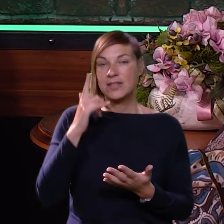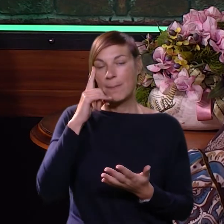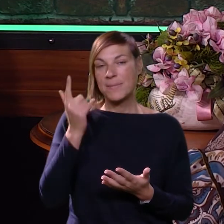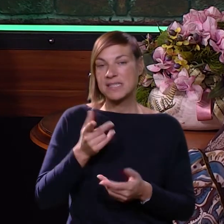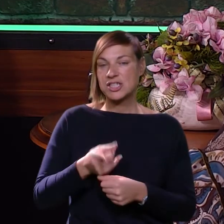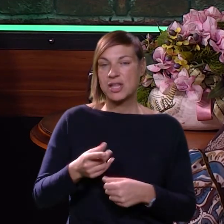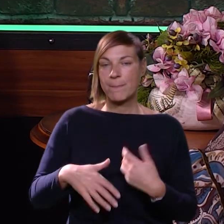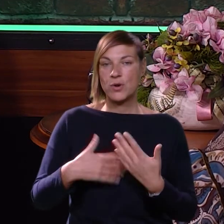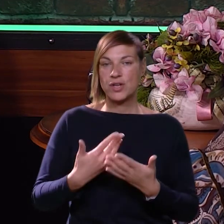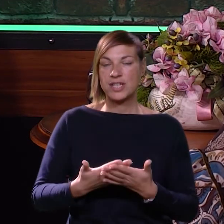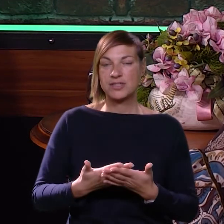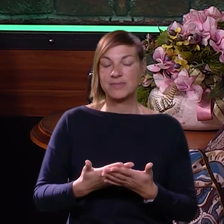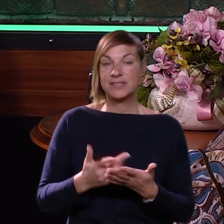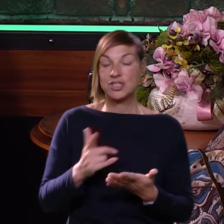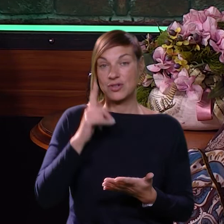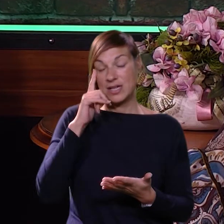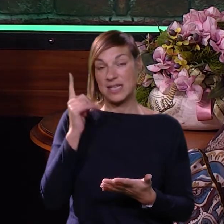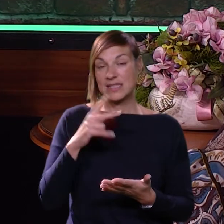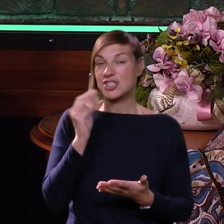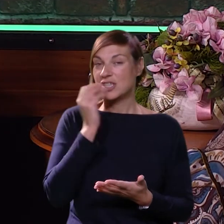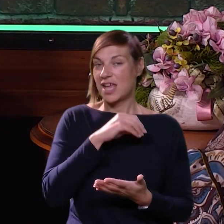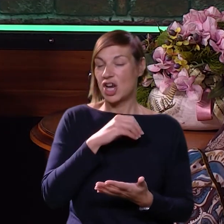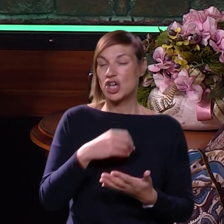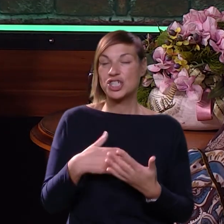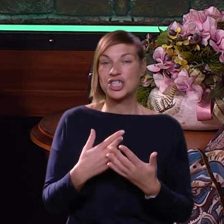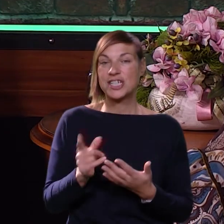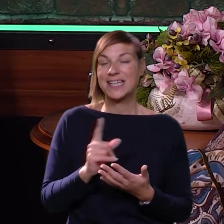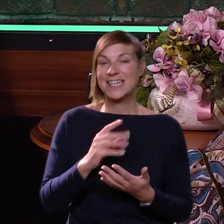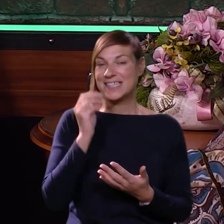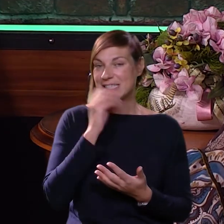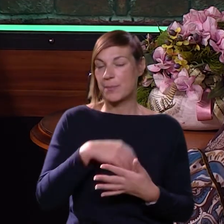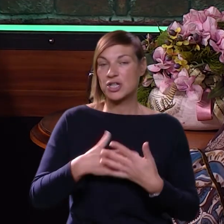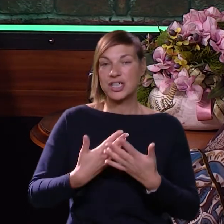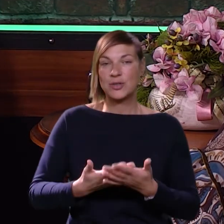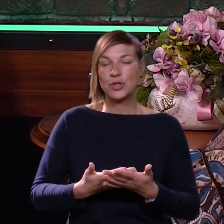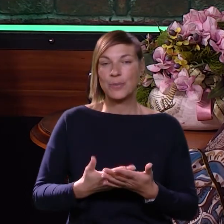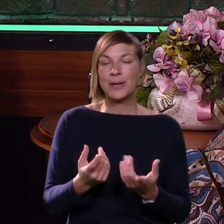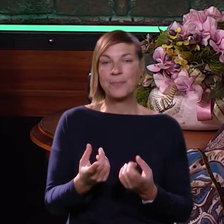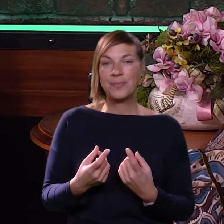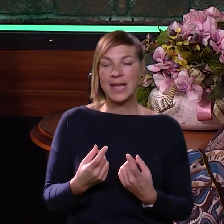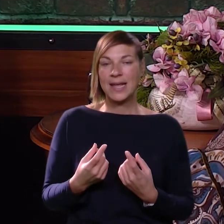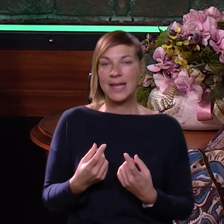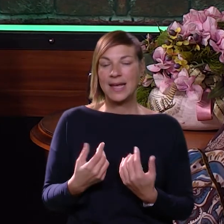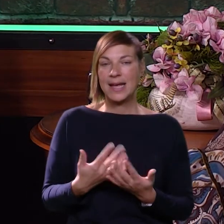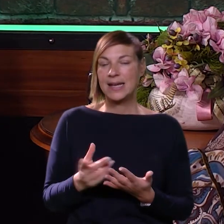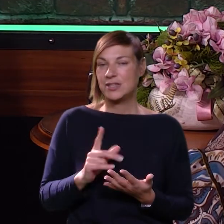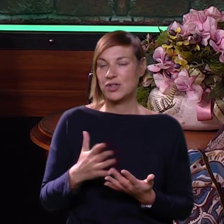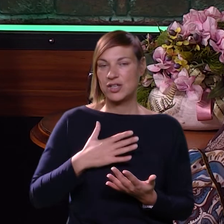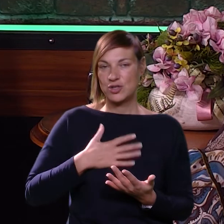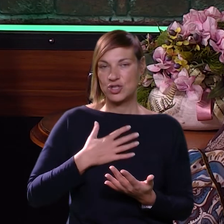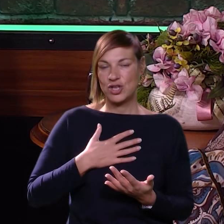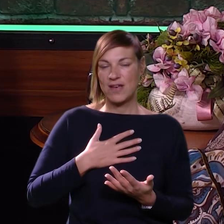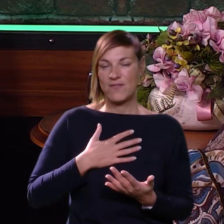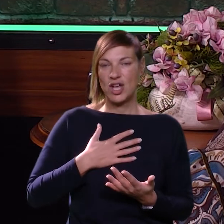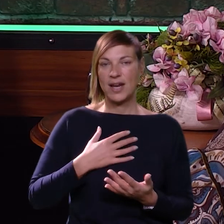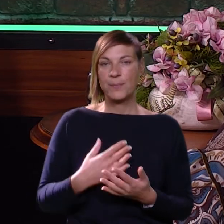stvari misliš da moraš biti, mislim, što ne znači da sam loš ekonomist, jel, nisam loša ni u tome, ali to nije ono